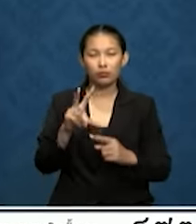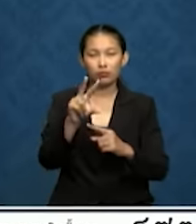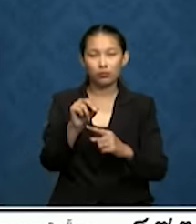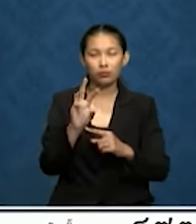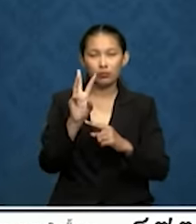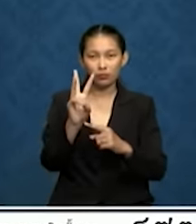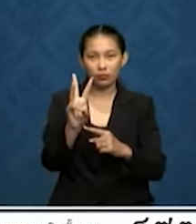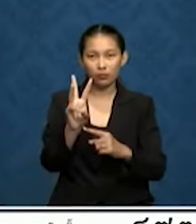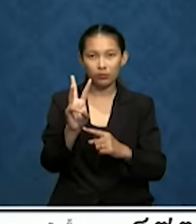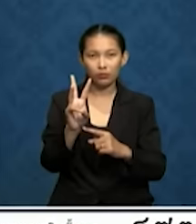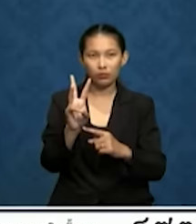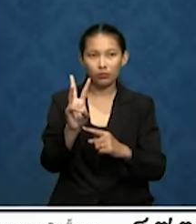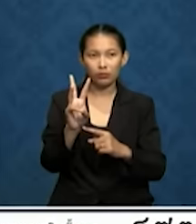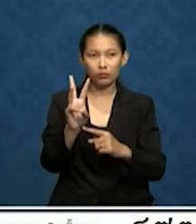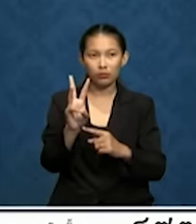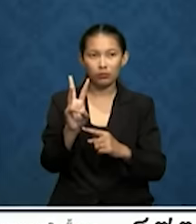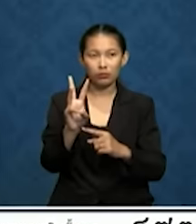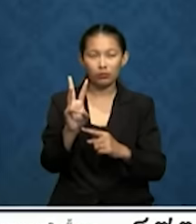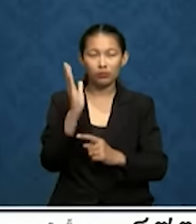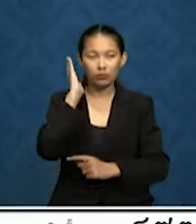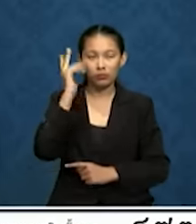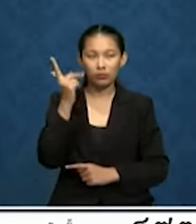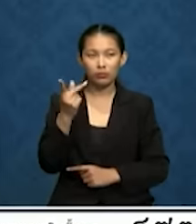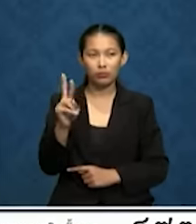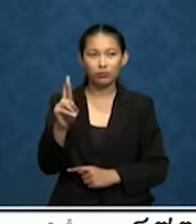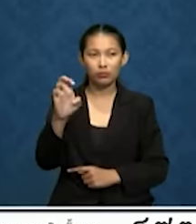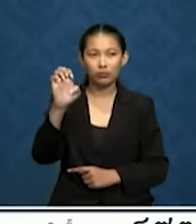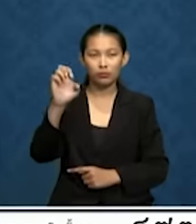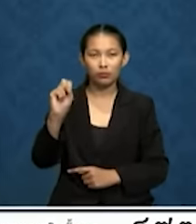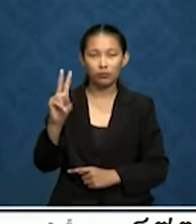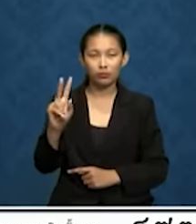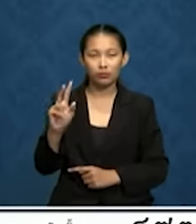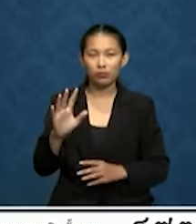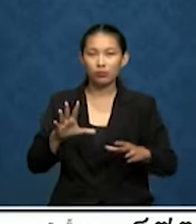36นายคริตปานเนียม ไม่เห็นชอบครับ